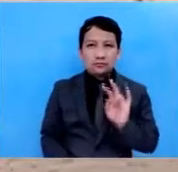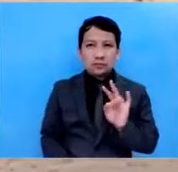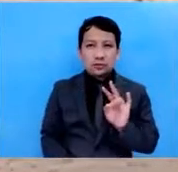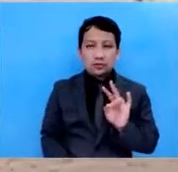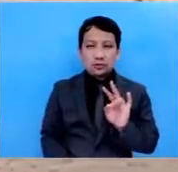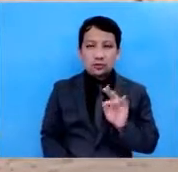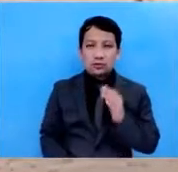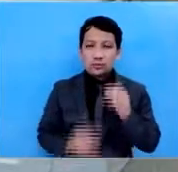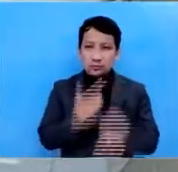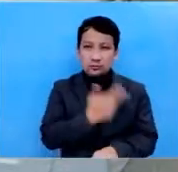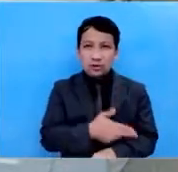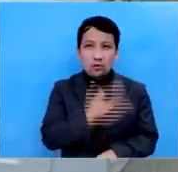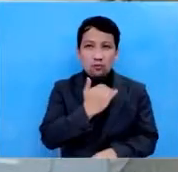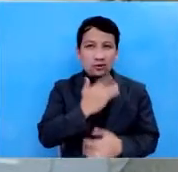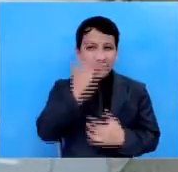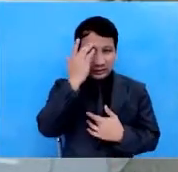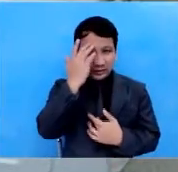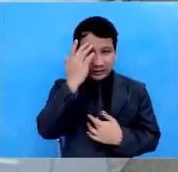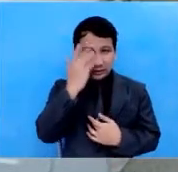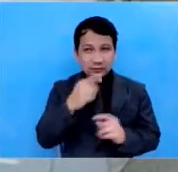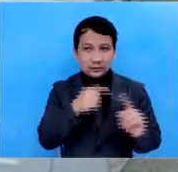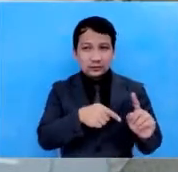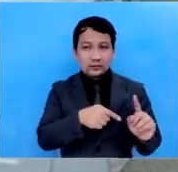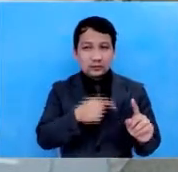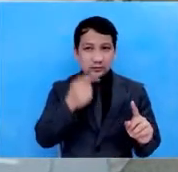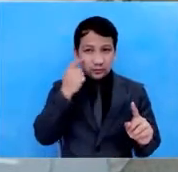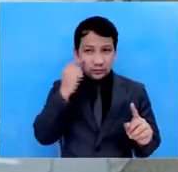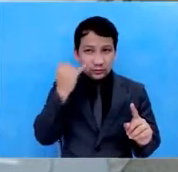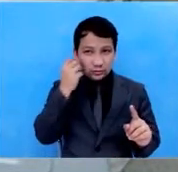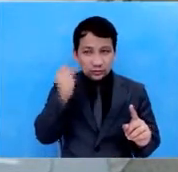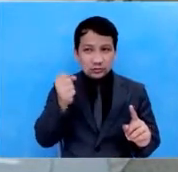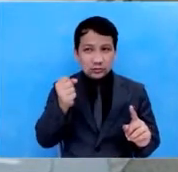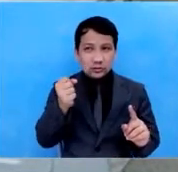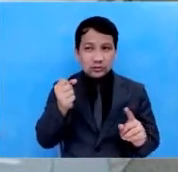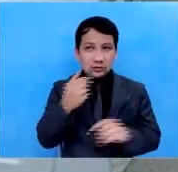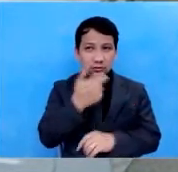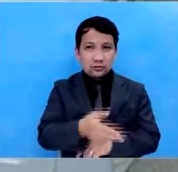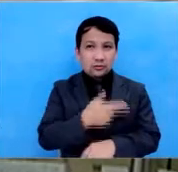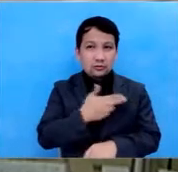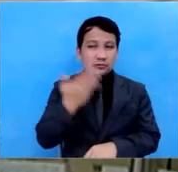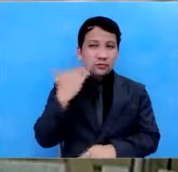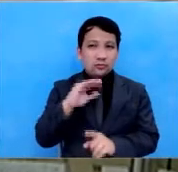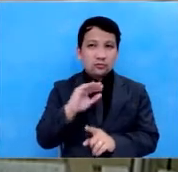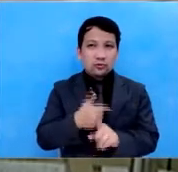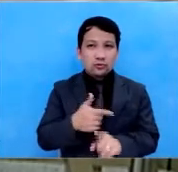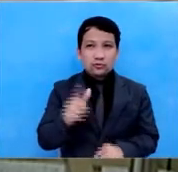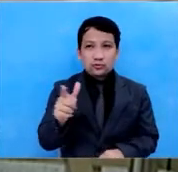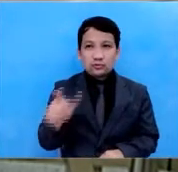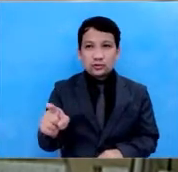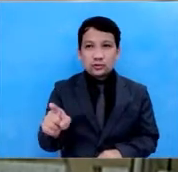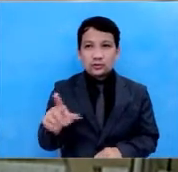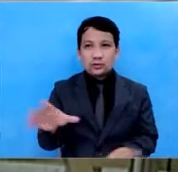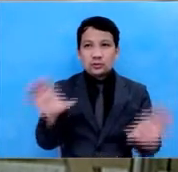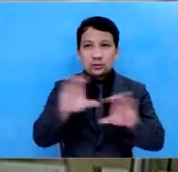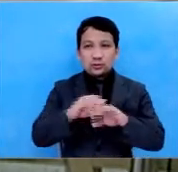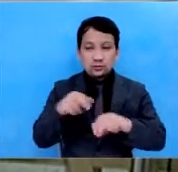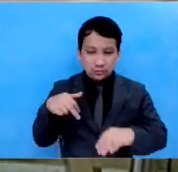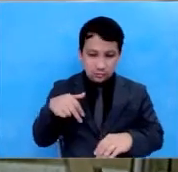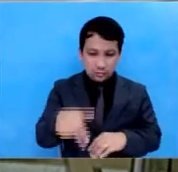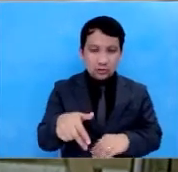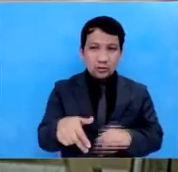sa leptospirosis. Isa rito si Jordan na na-admit sa ospital noong August 21 matapos lumusong sa baha noong